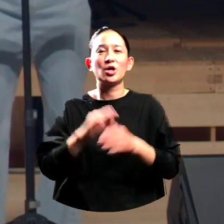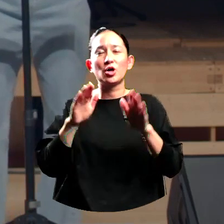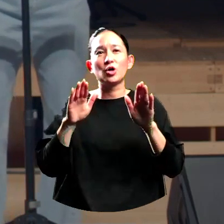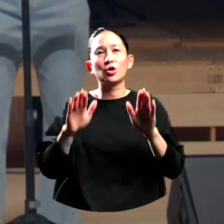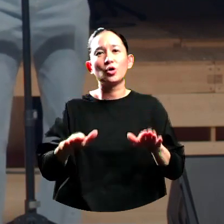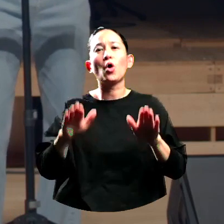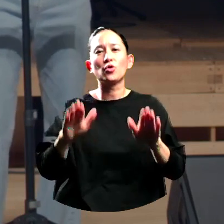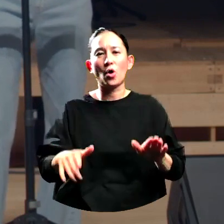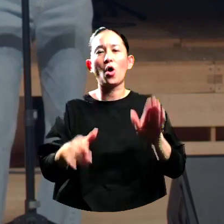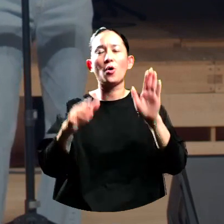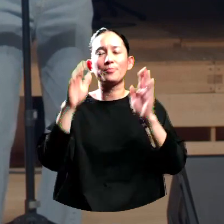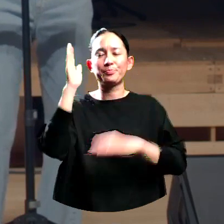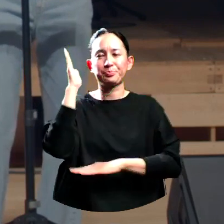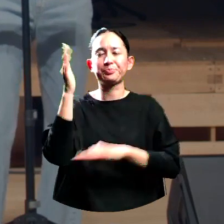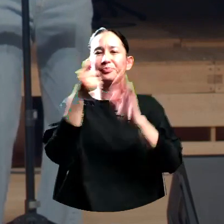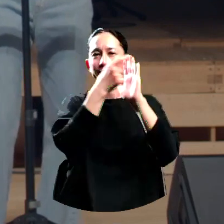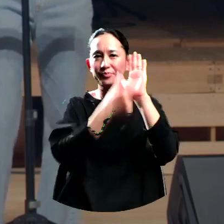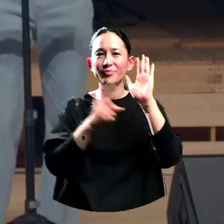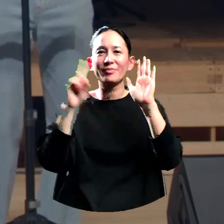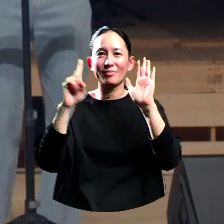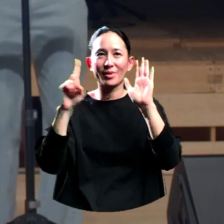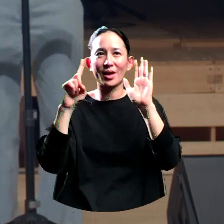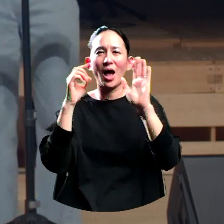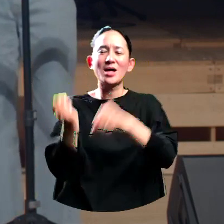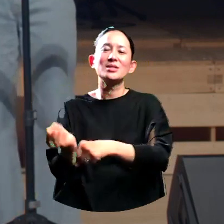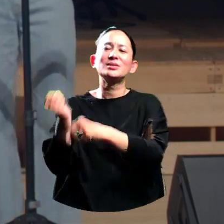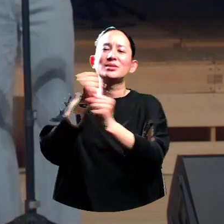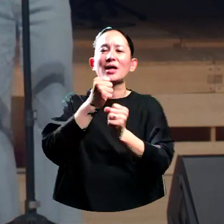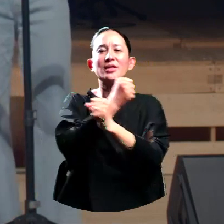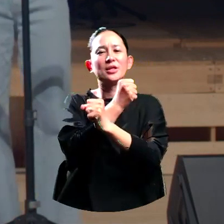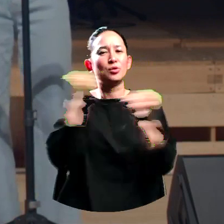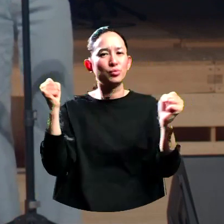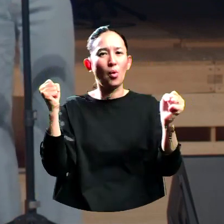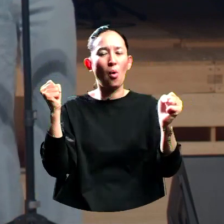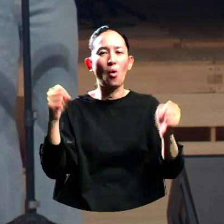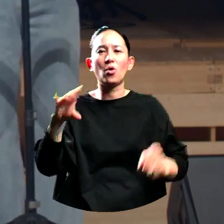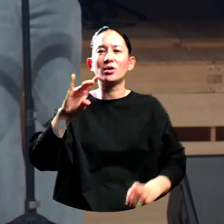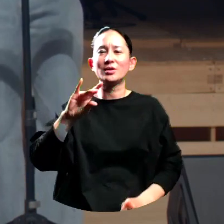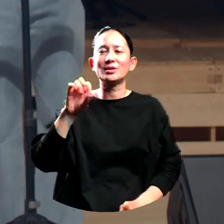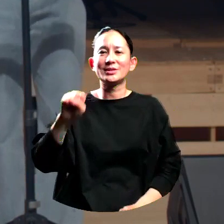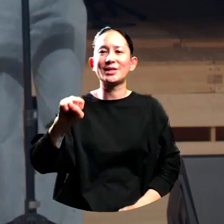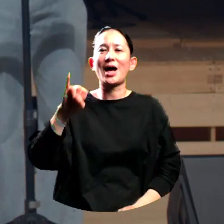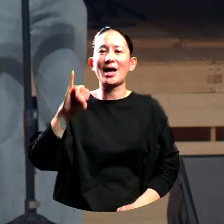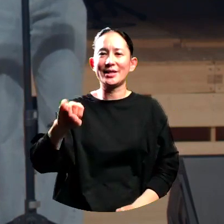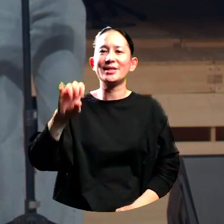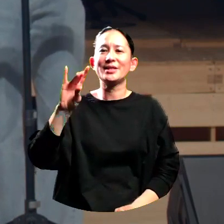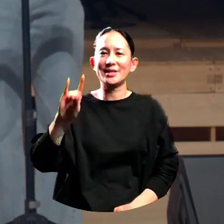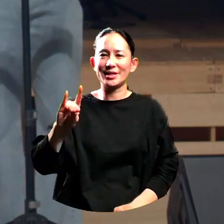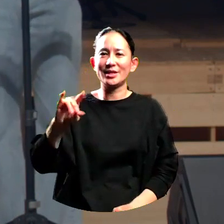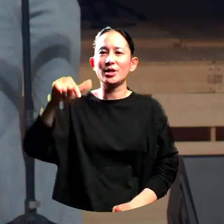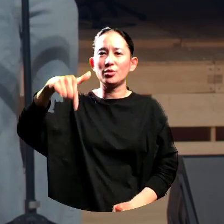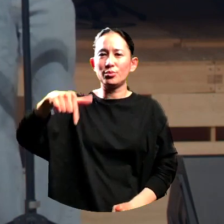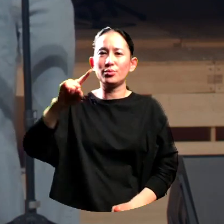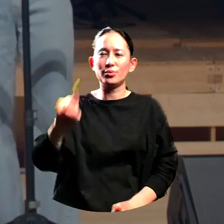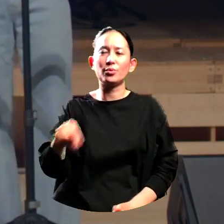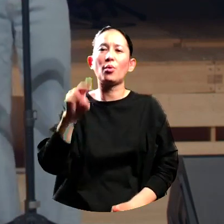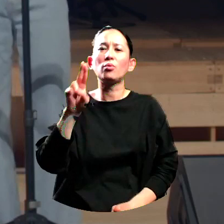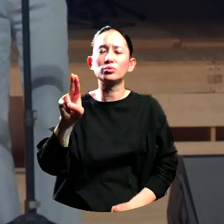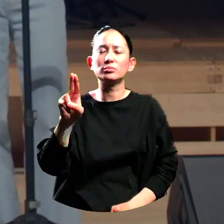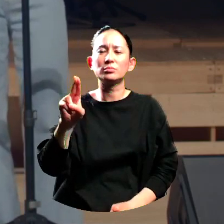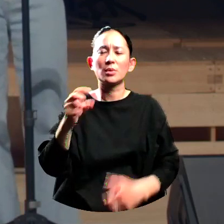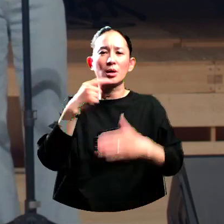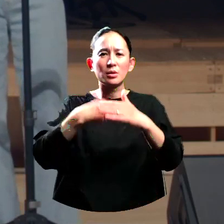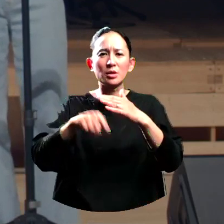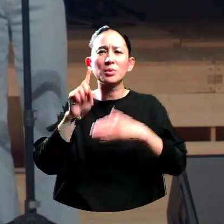ージは再起不能というタイトルをつけました。 I titled today's message Unrecoverable. 再起不能ってどういう意味でしょうか。 What does